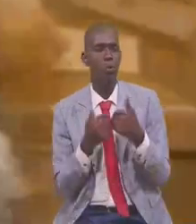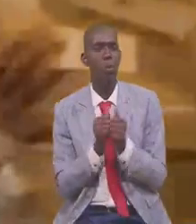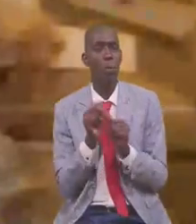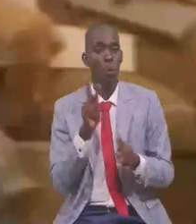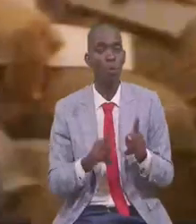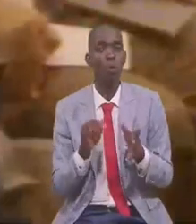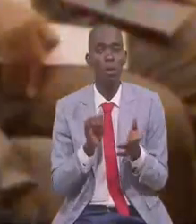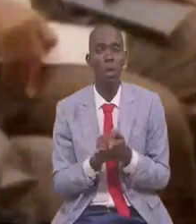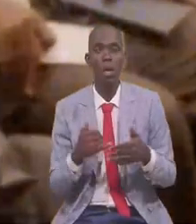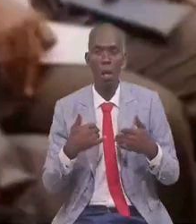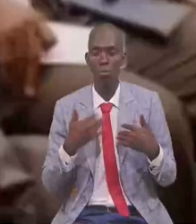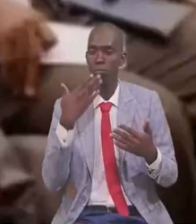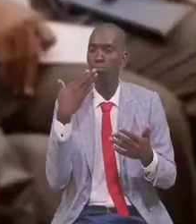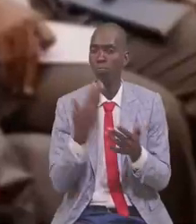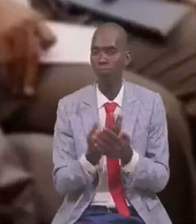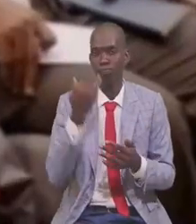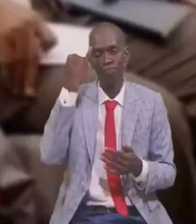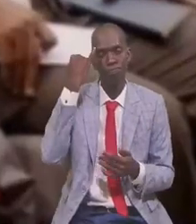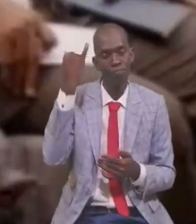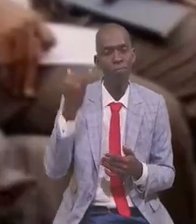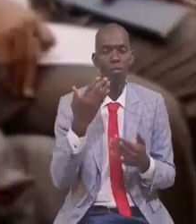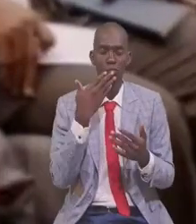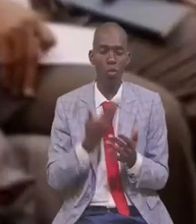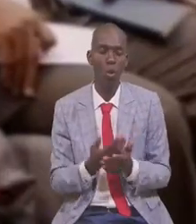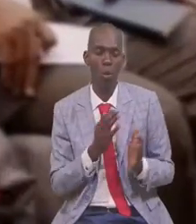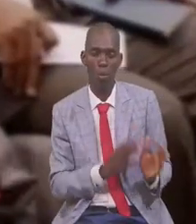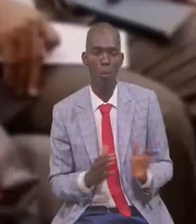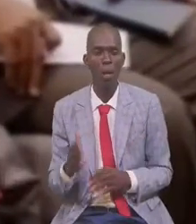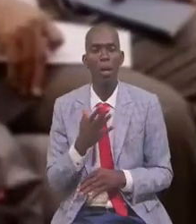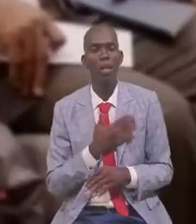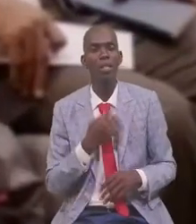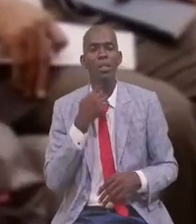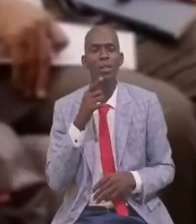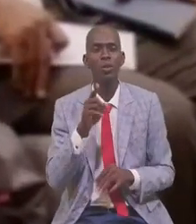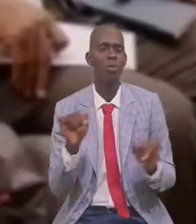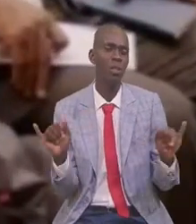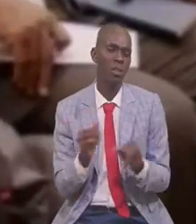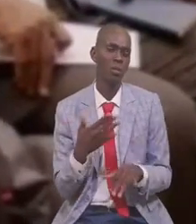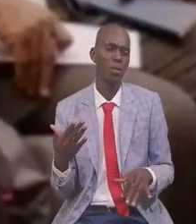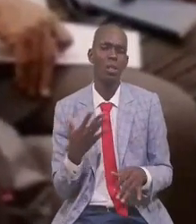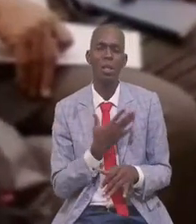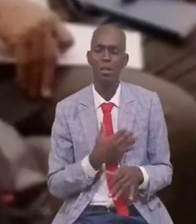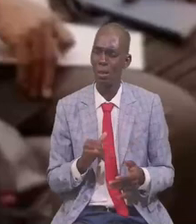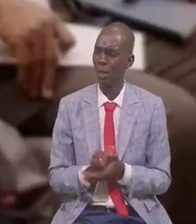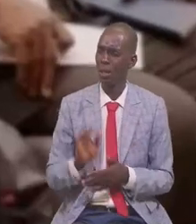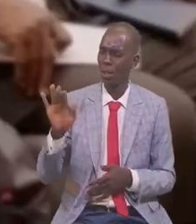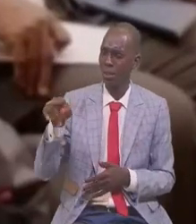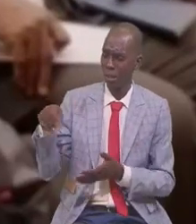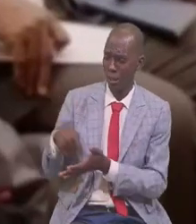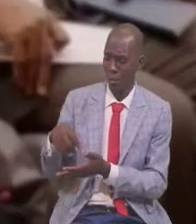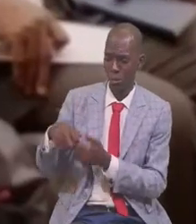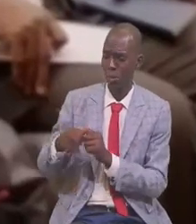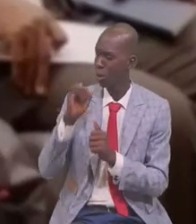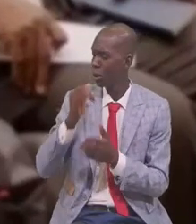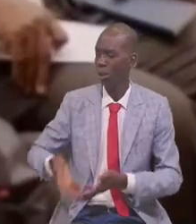Ils ne te veulent pas du mal et ils te disent la même chose. Oh, ça c'est trop pour moi, c'est bon pour moi. J'ai